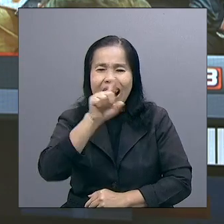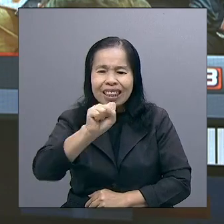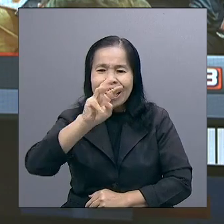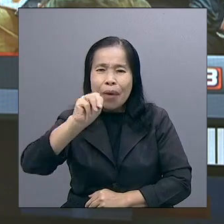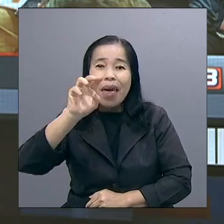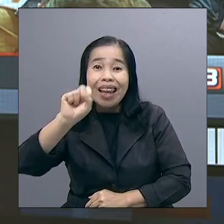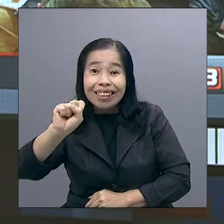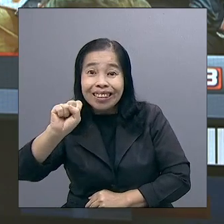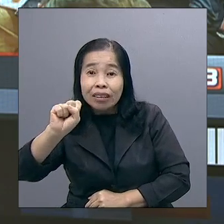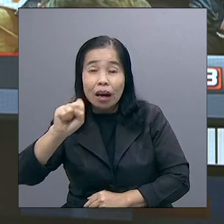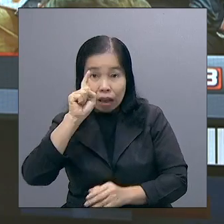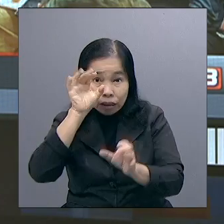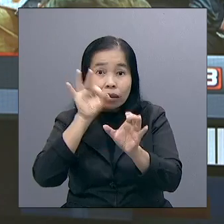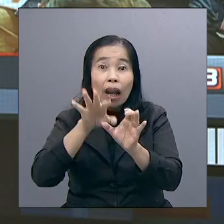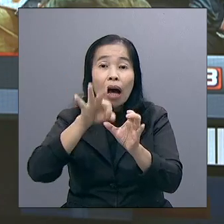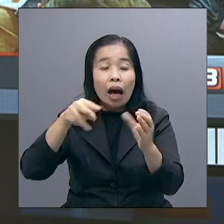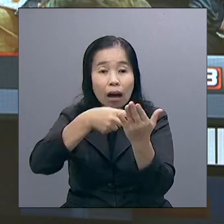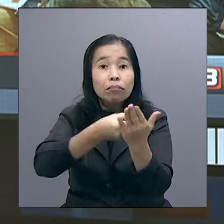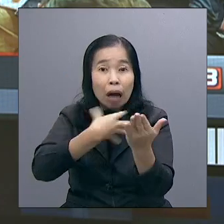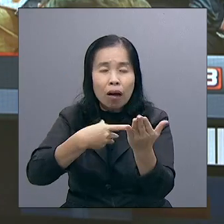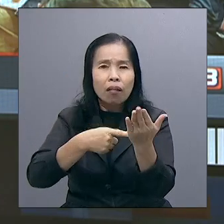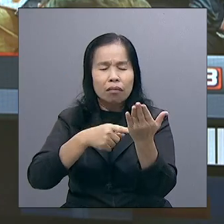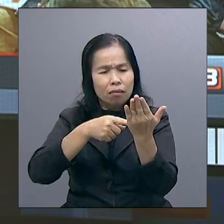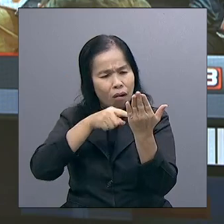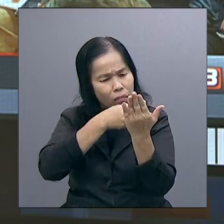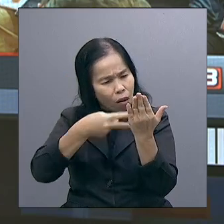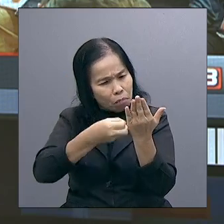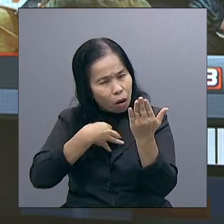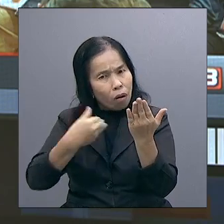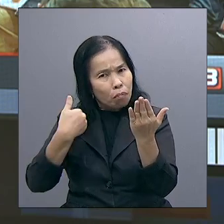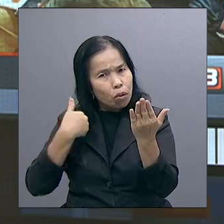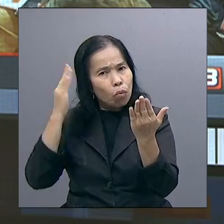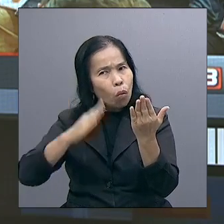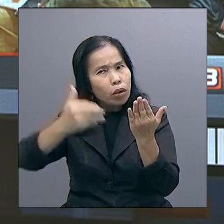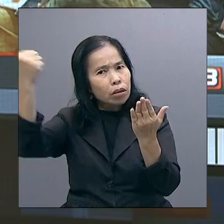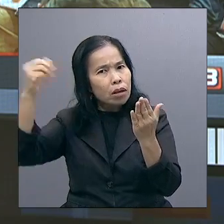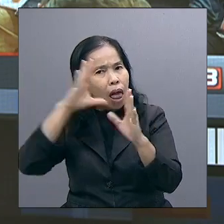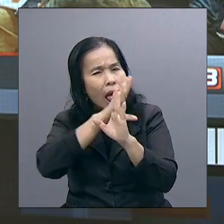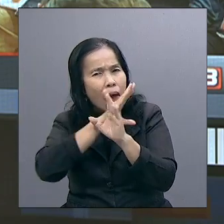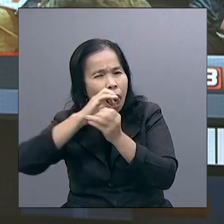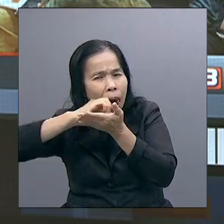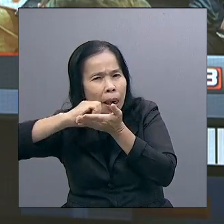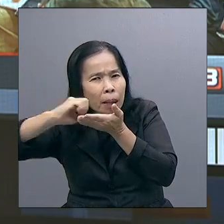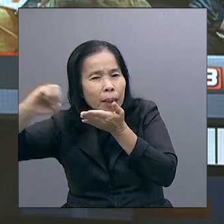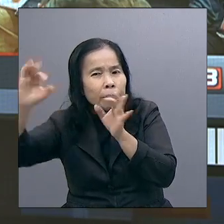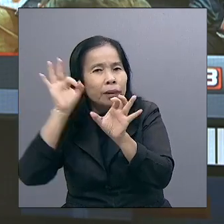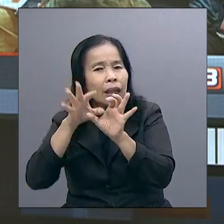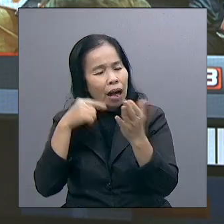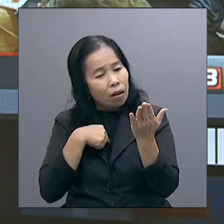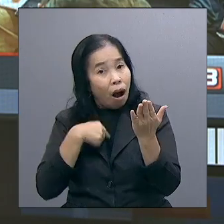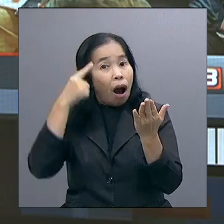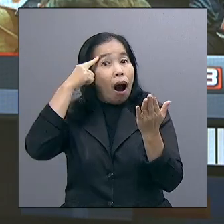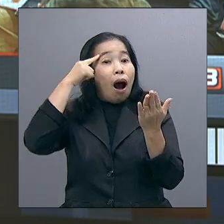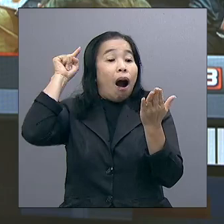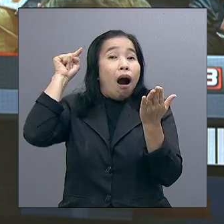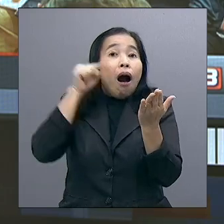ิน์่ามคนกำลังเข้าสู่ธนาคารของคุณอยู่ให้คุในกดล้คเพื่อทจะปองกันประกฎวาหายคนเผ